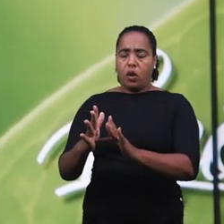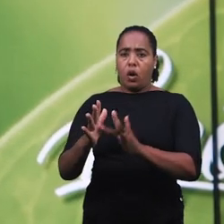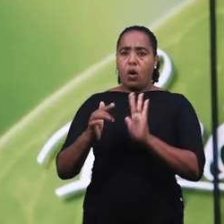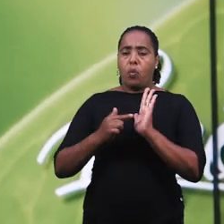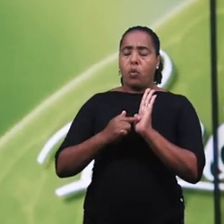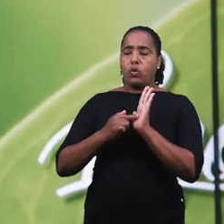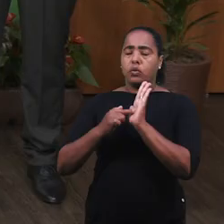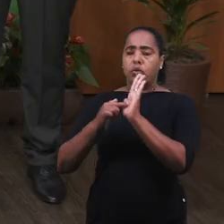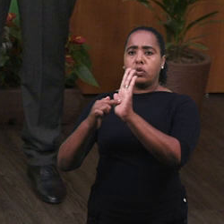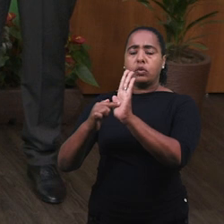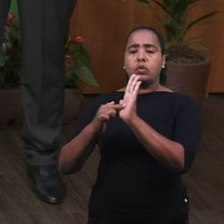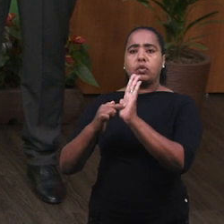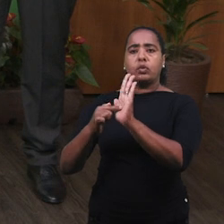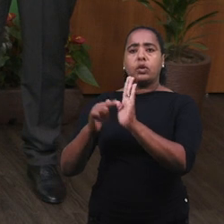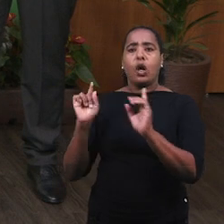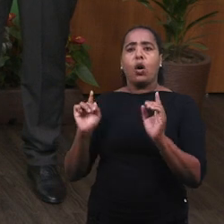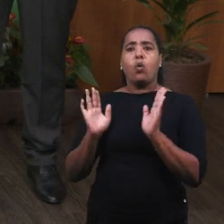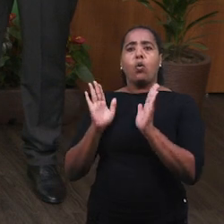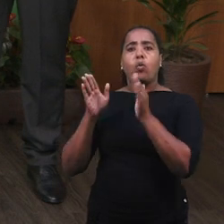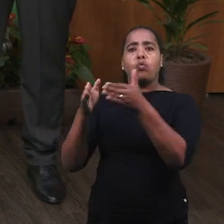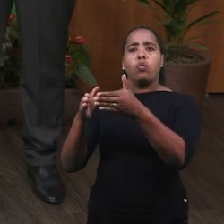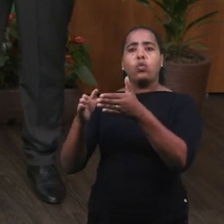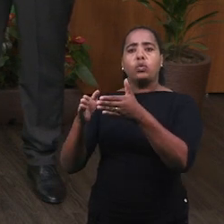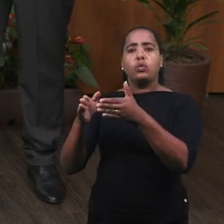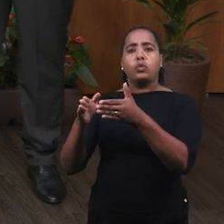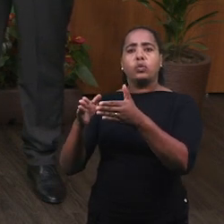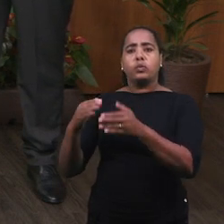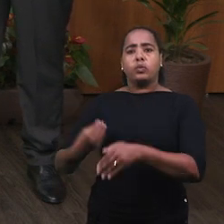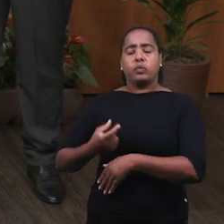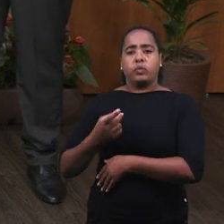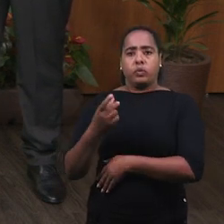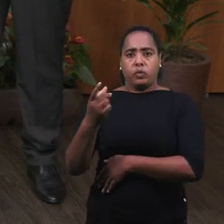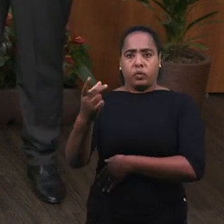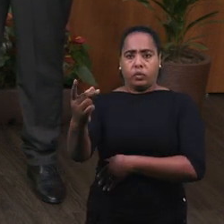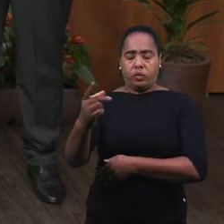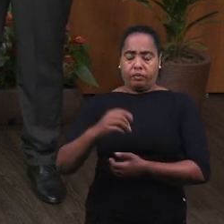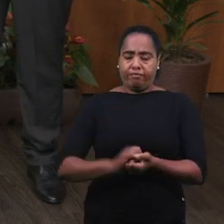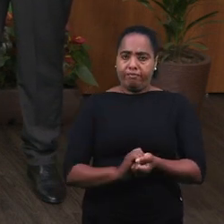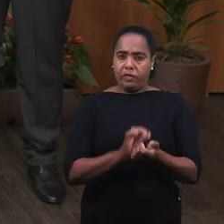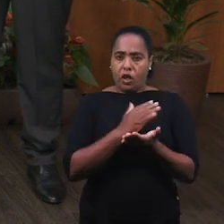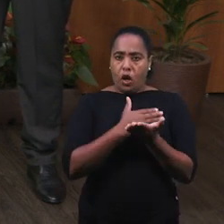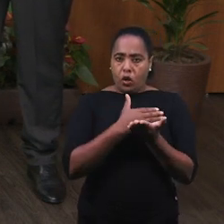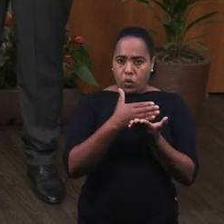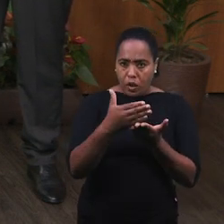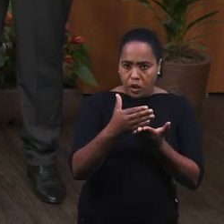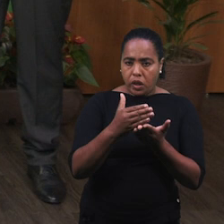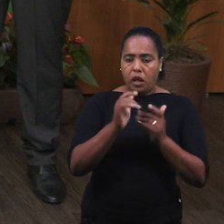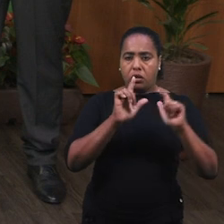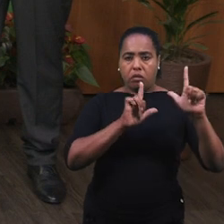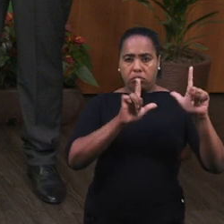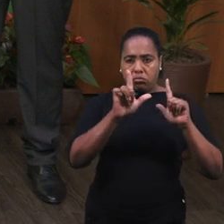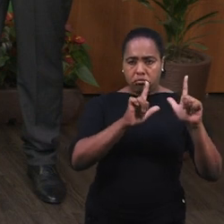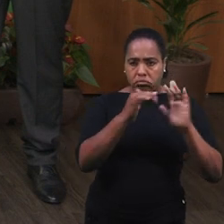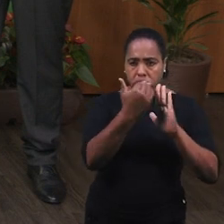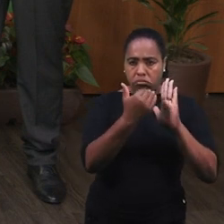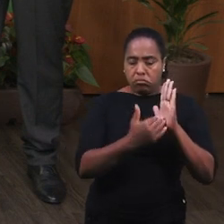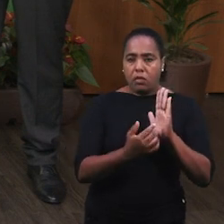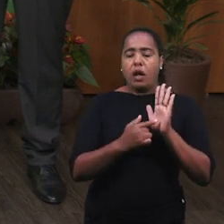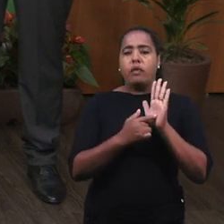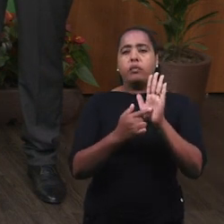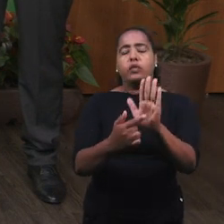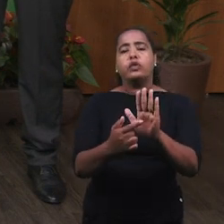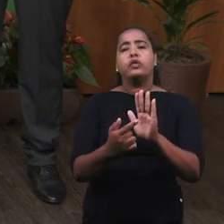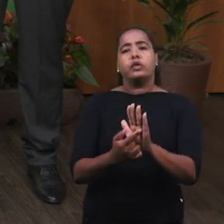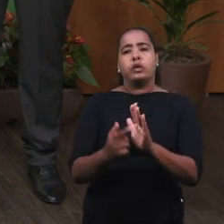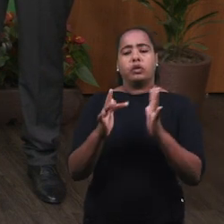vie éternelle. Comme nous avons lu au début de la programmation, Jésus, comme prophète,